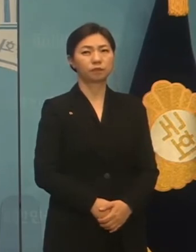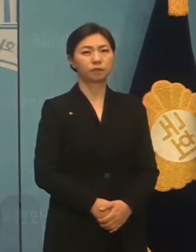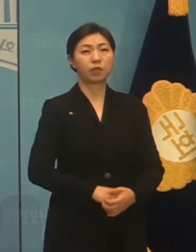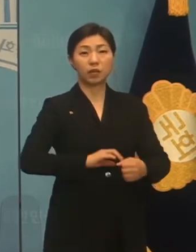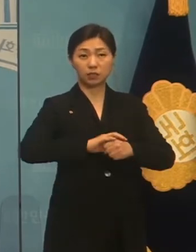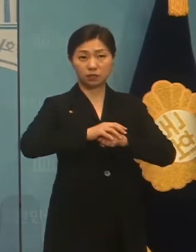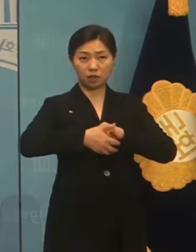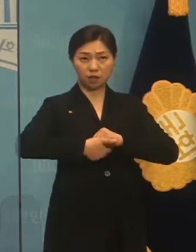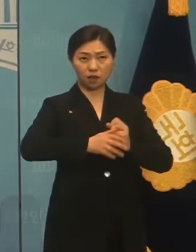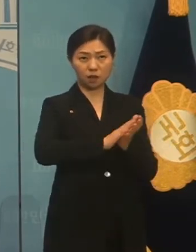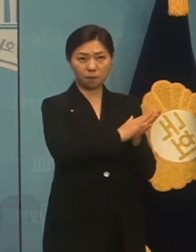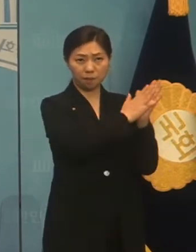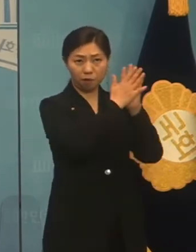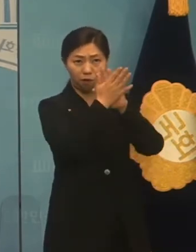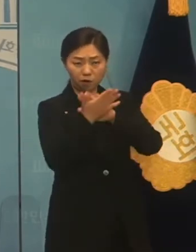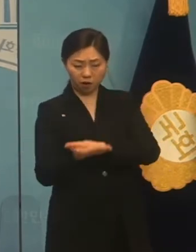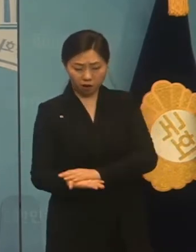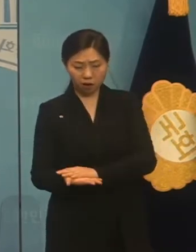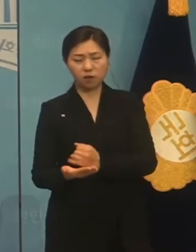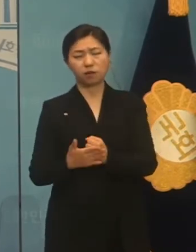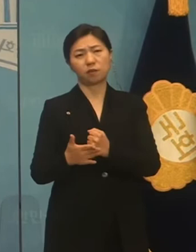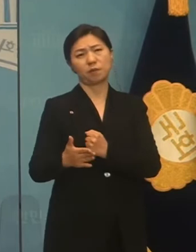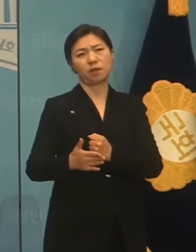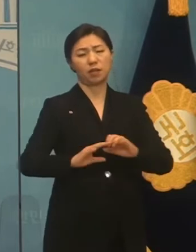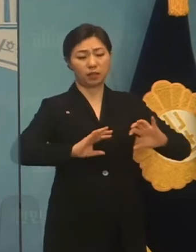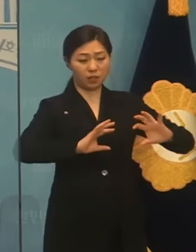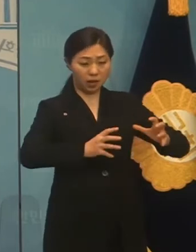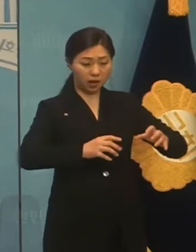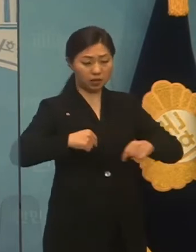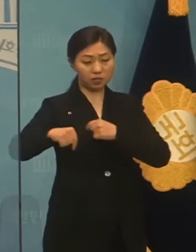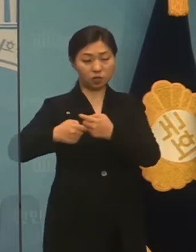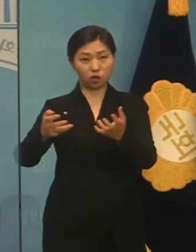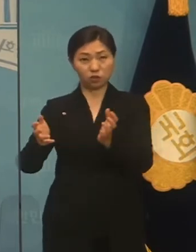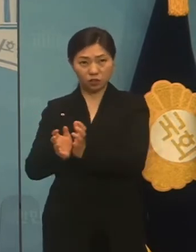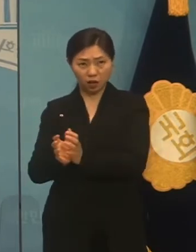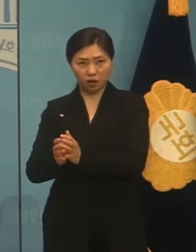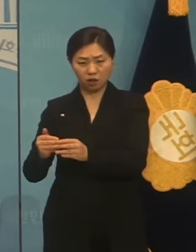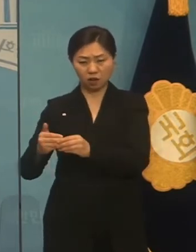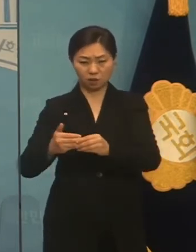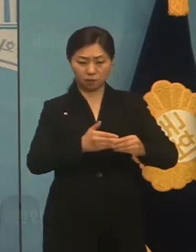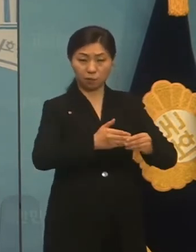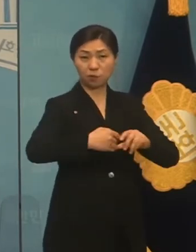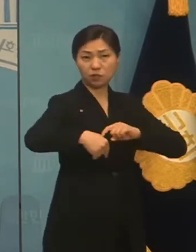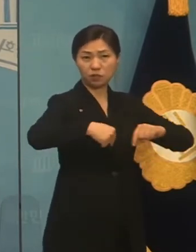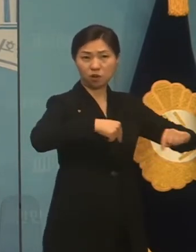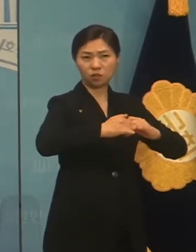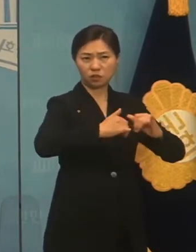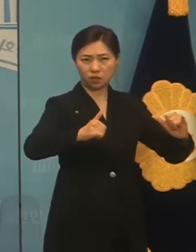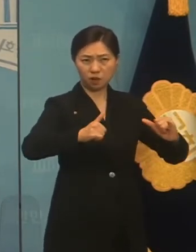세상이 바뀌어 나라도 정당도 지도자도 바뀌어야 하는데